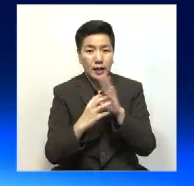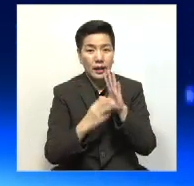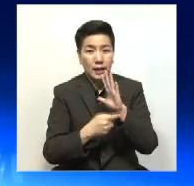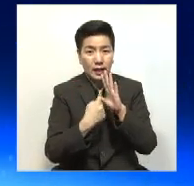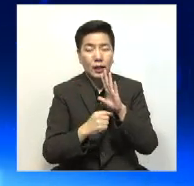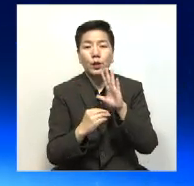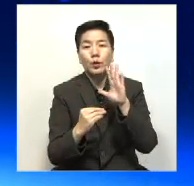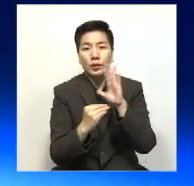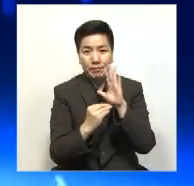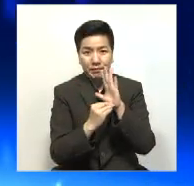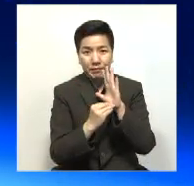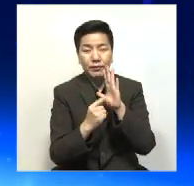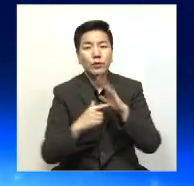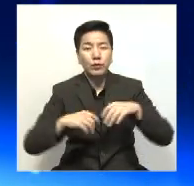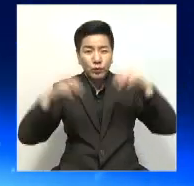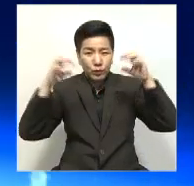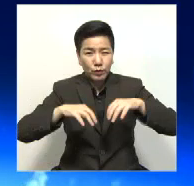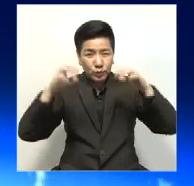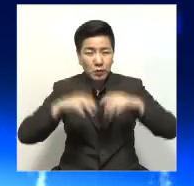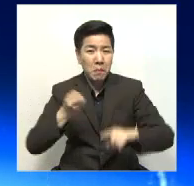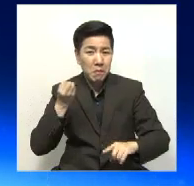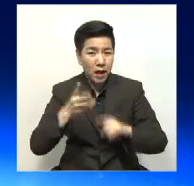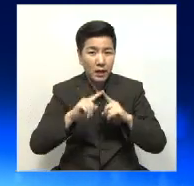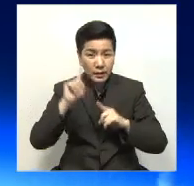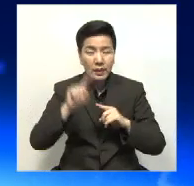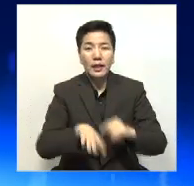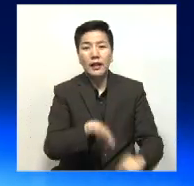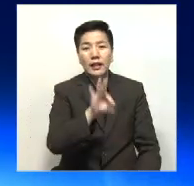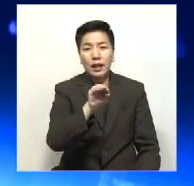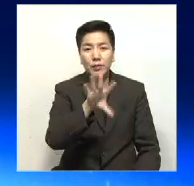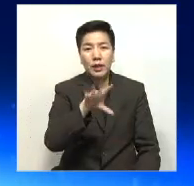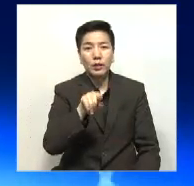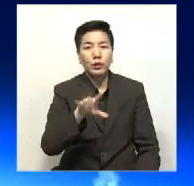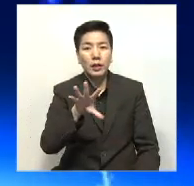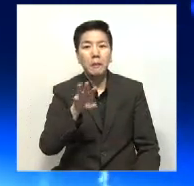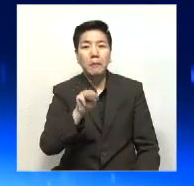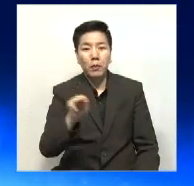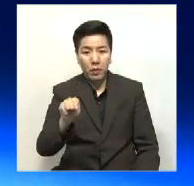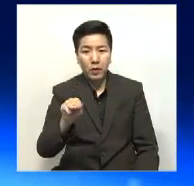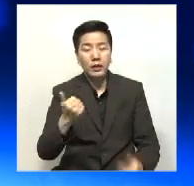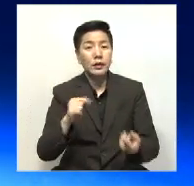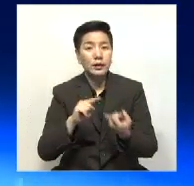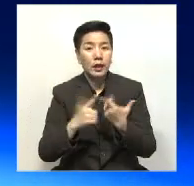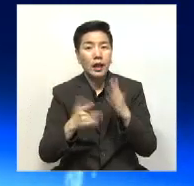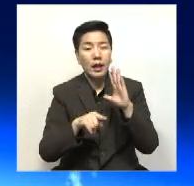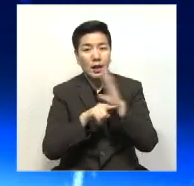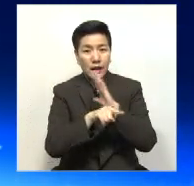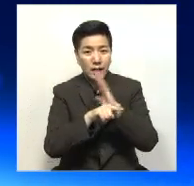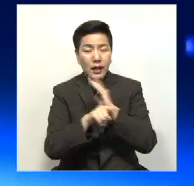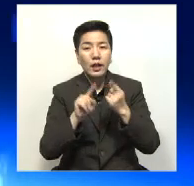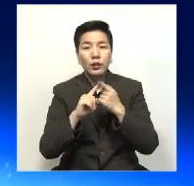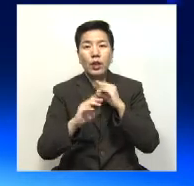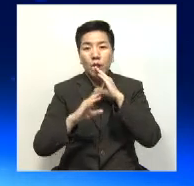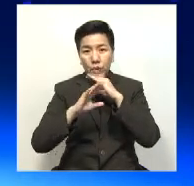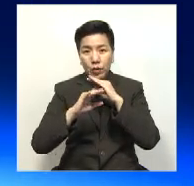าคกลางค่ะกรุงเทพมหานครมีฝนมากที่สุดวัดได้ 95.5 มิลลิเมตรขณะที่ภาคตะวันออก